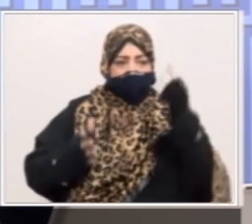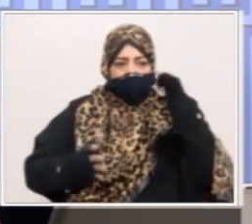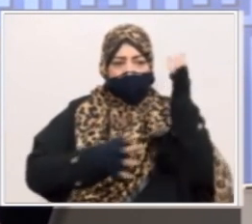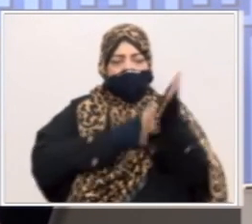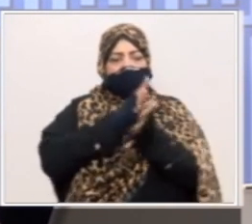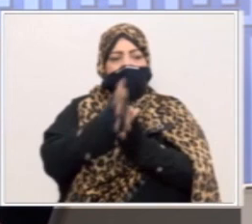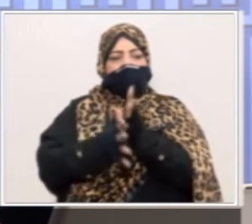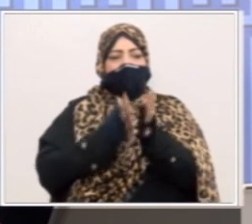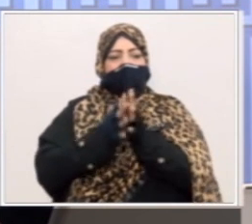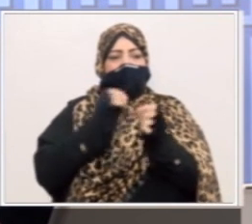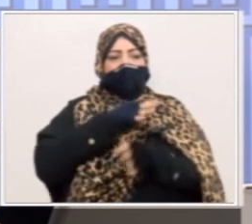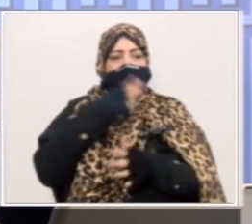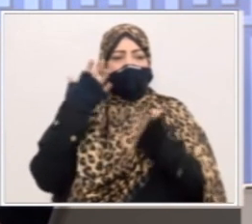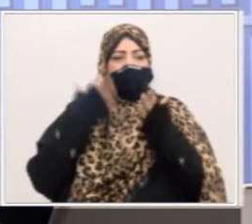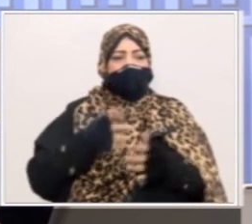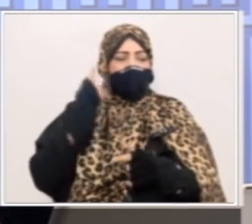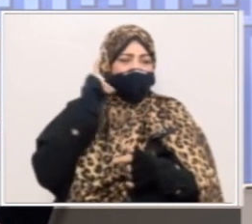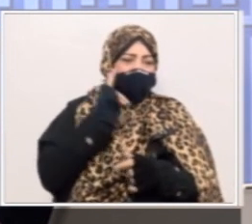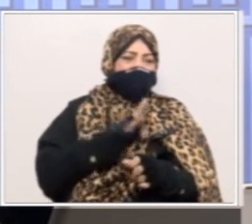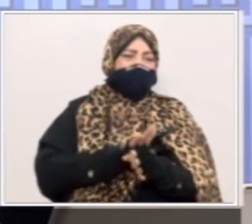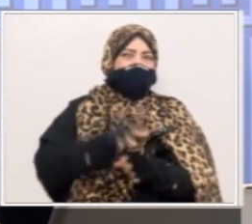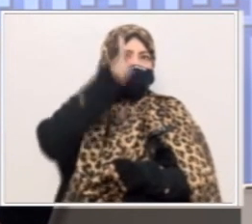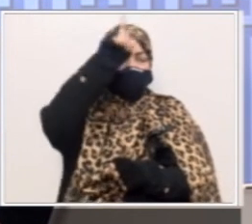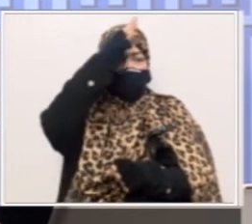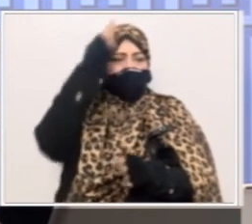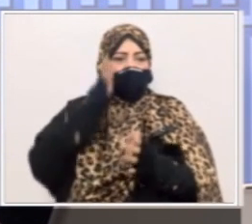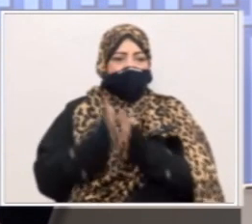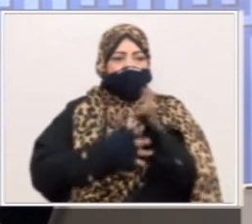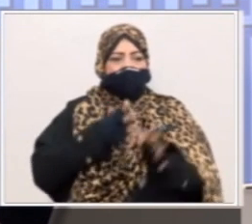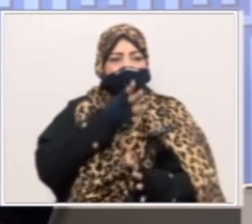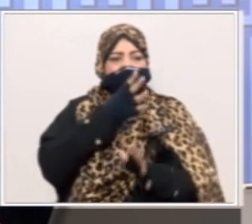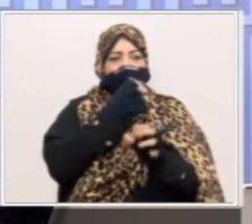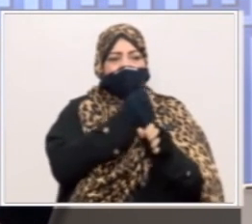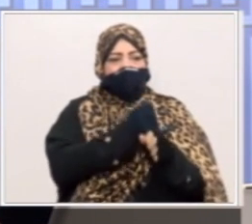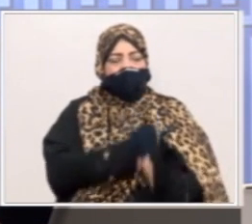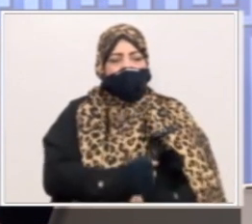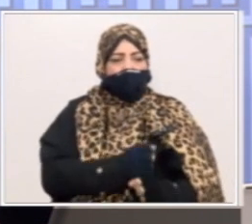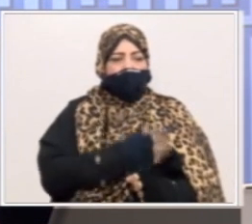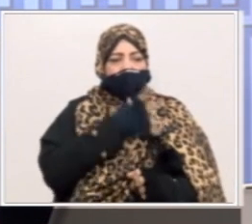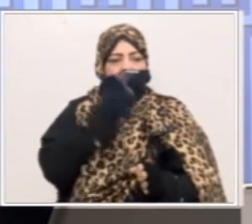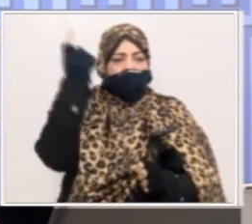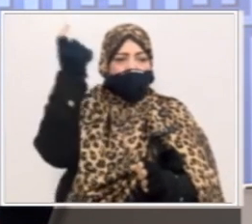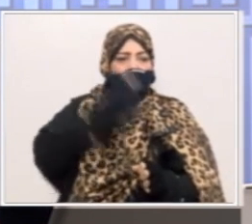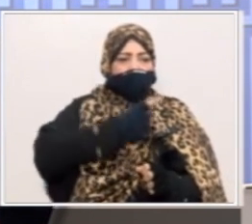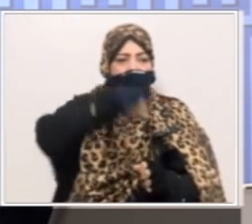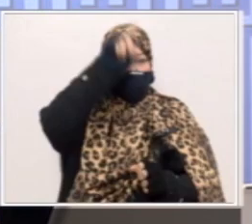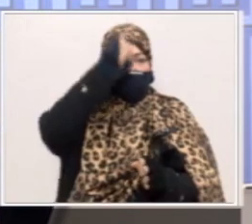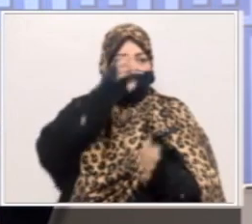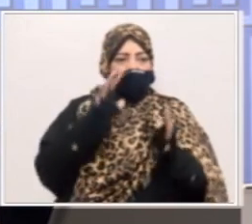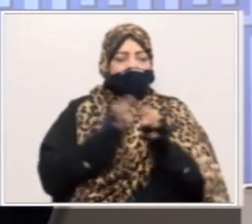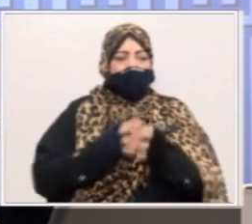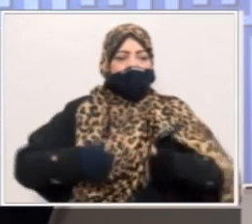الله وسلم على نبينا محمد وعلى آله وصحبه أجمعين. السلام عليكم ورحمة الله وبركاته.